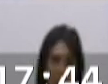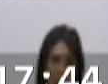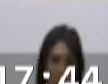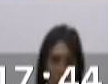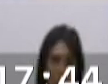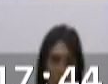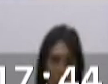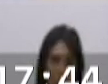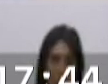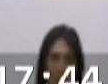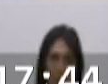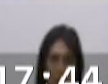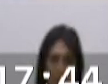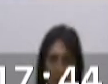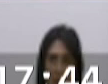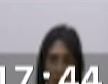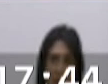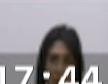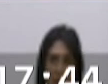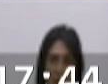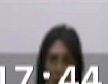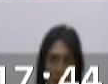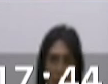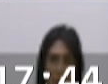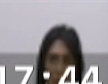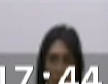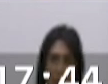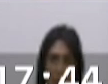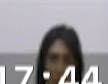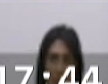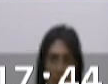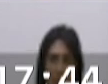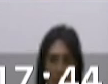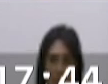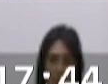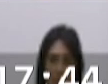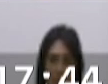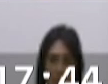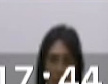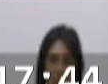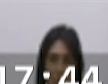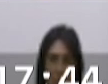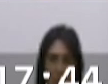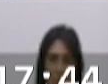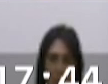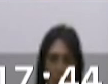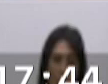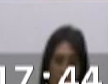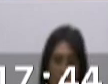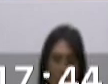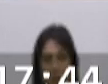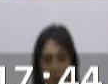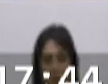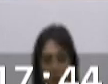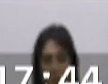რომელიც უნდა დაინერგოს, კარგი, ამას არავინ არ უარყოფს, მაგრამ ჩვენთან DRG-ის პირობებში ფაქტია, რომ მოქალაქეების ჯიბიდან გადახდის მაჩვენებელი